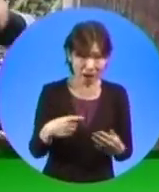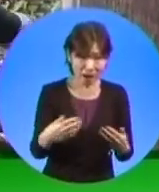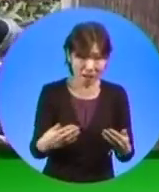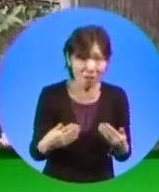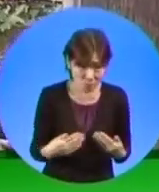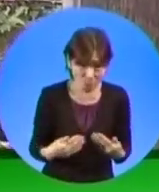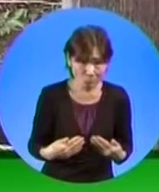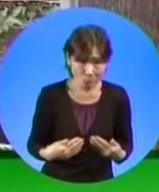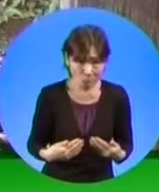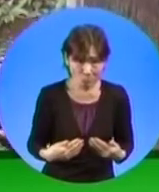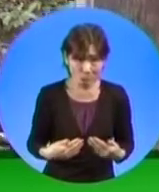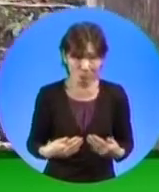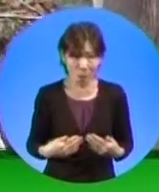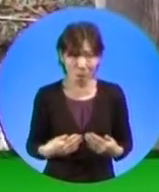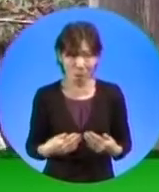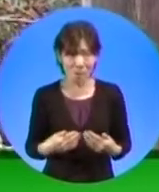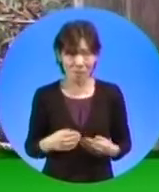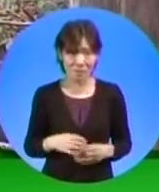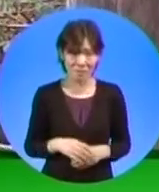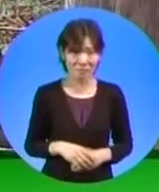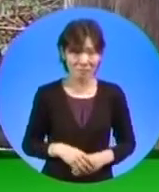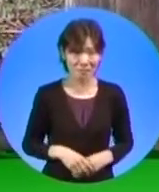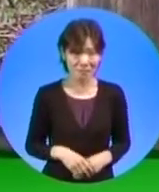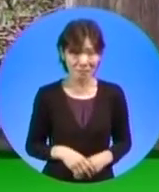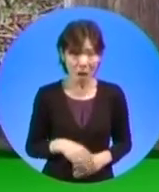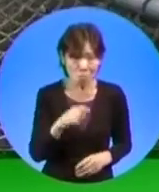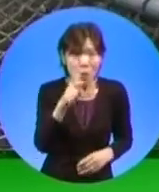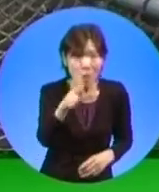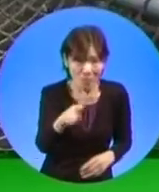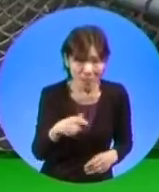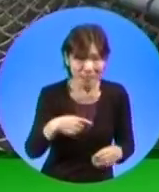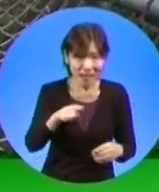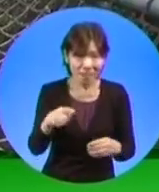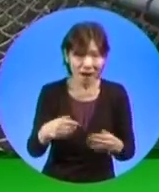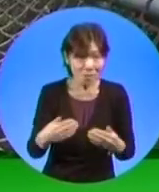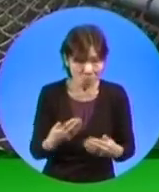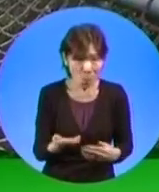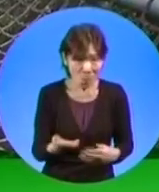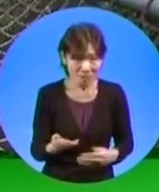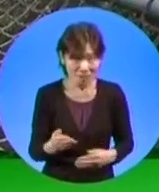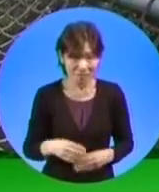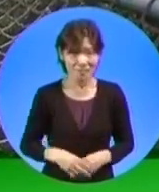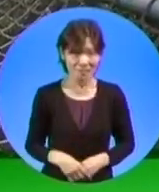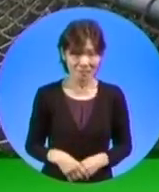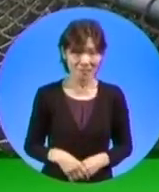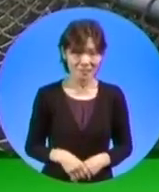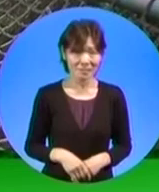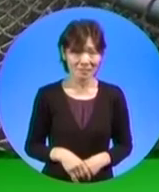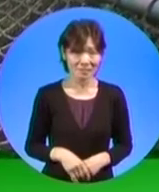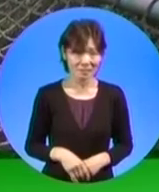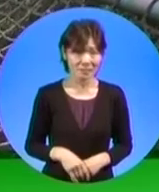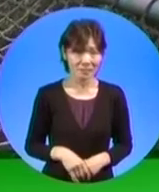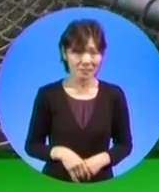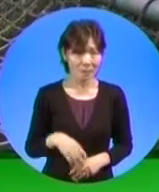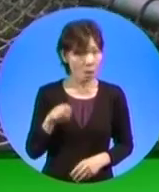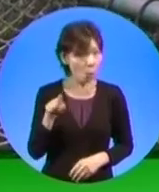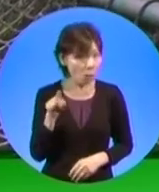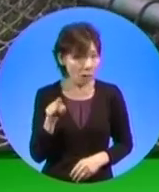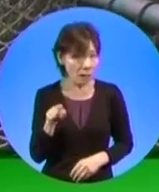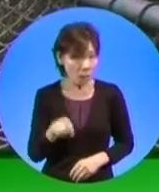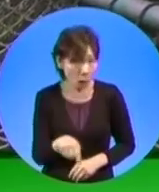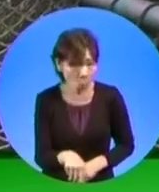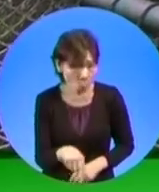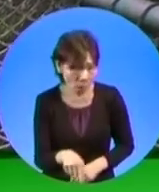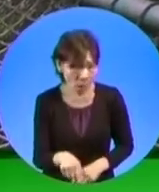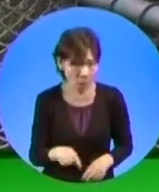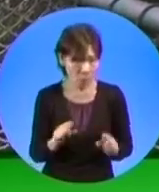ちょっと、向こうまで行かなあかんの。よいしょ。これ普通立って歩くん